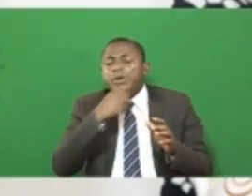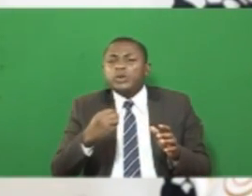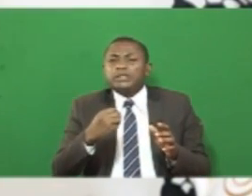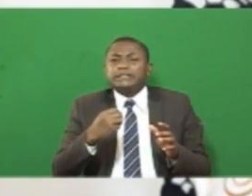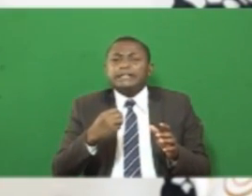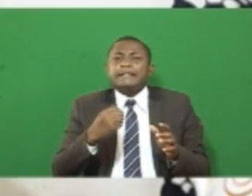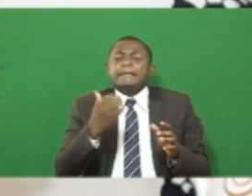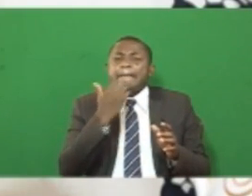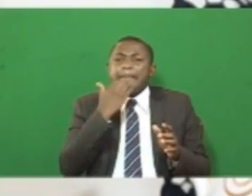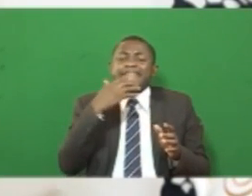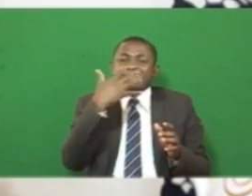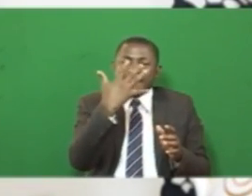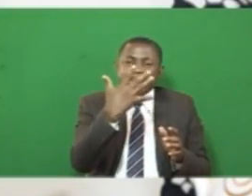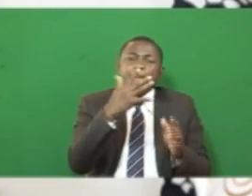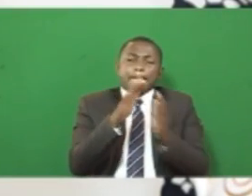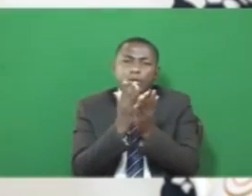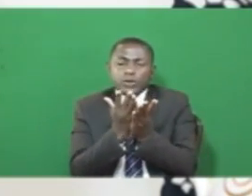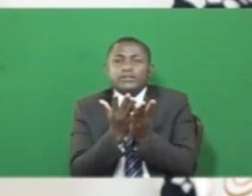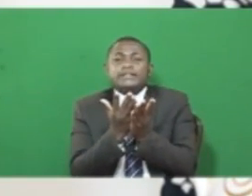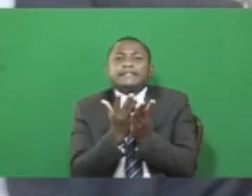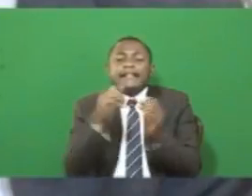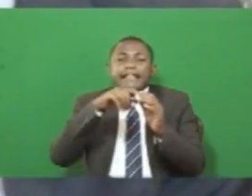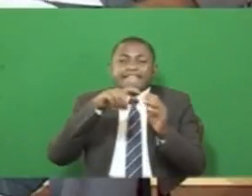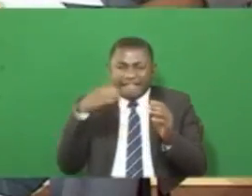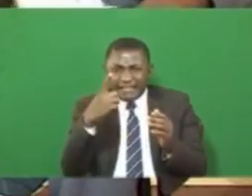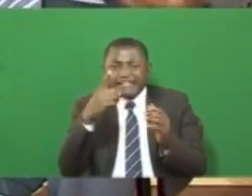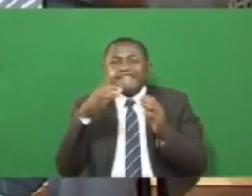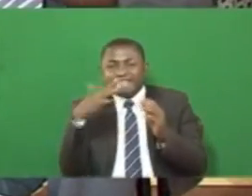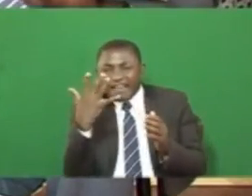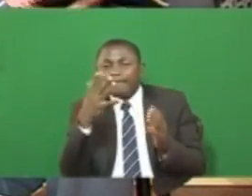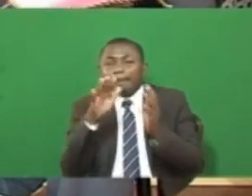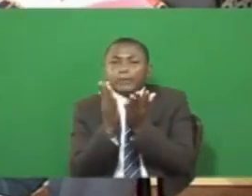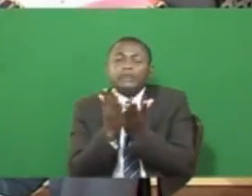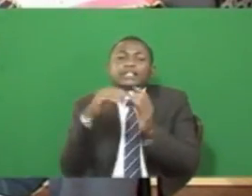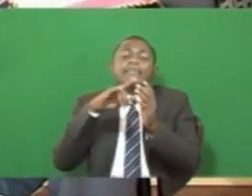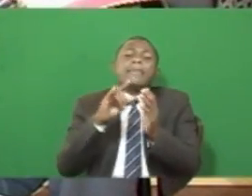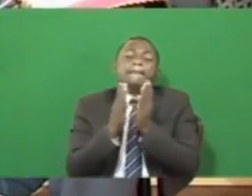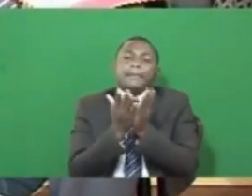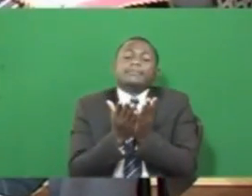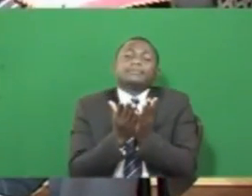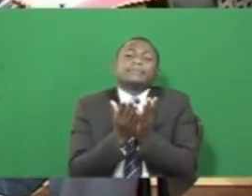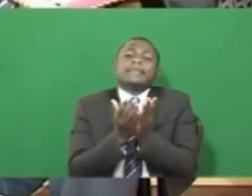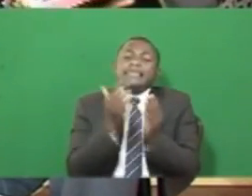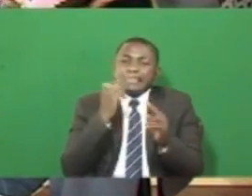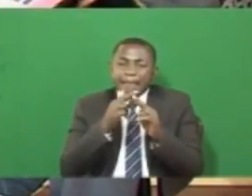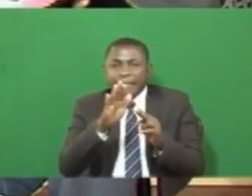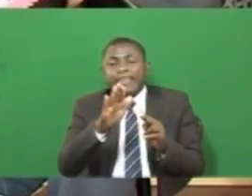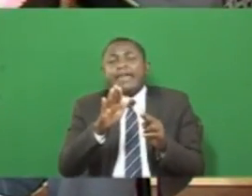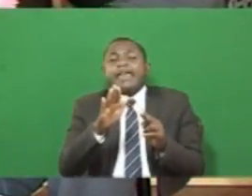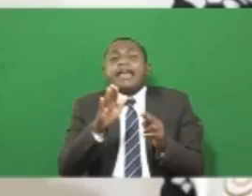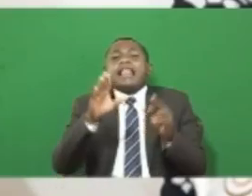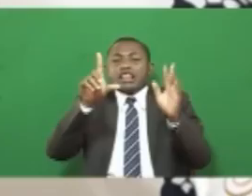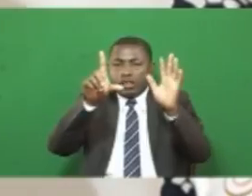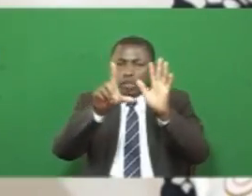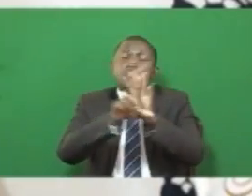Genesis, Exodus, Leviticus, Numbers, na Deuteronomy. Anoti murairo. Alright. Ne